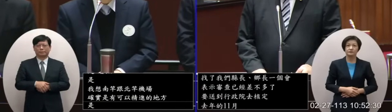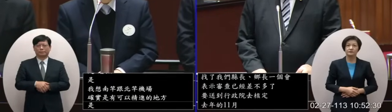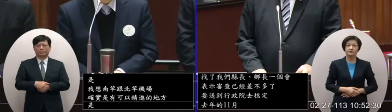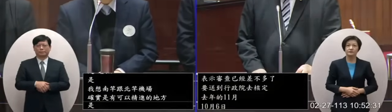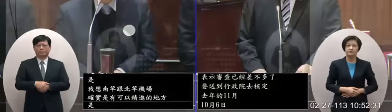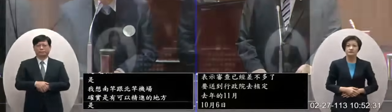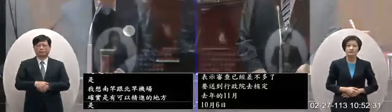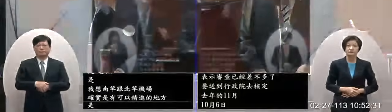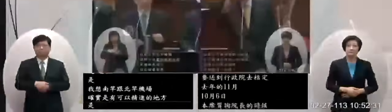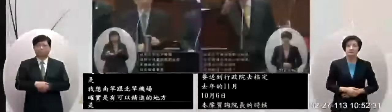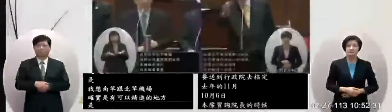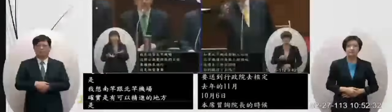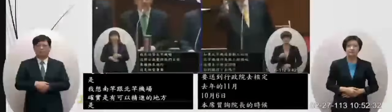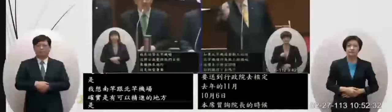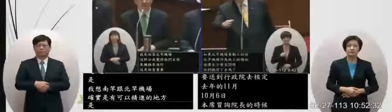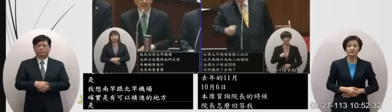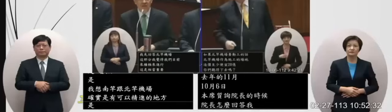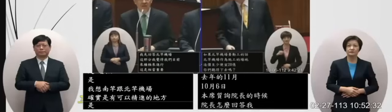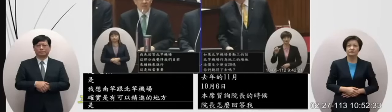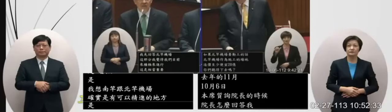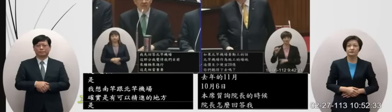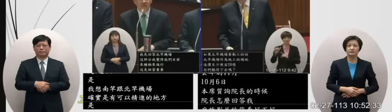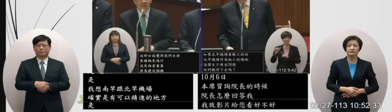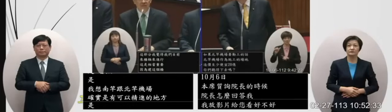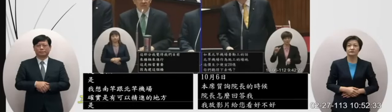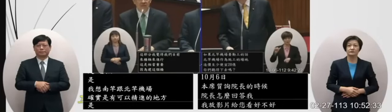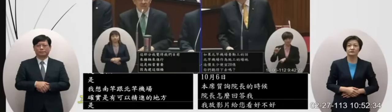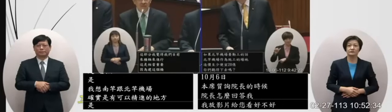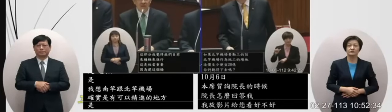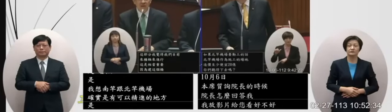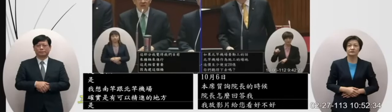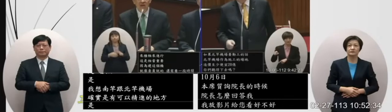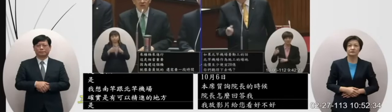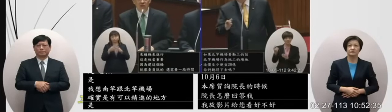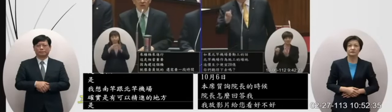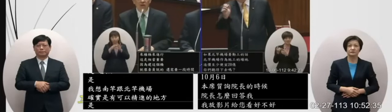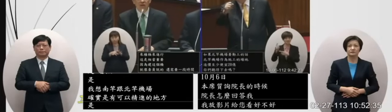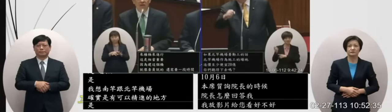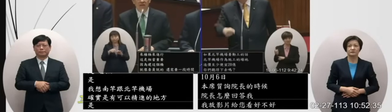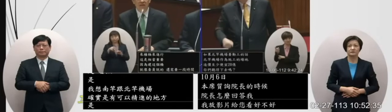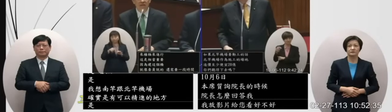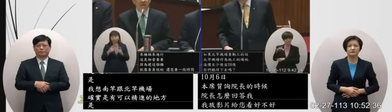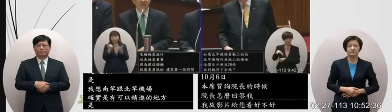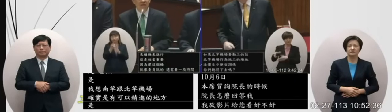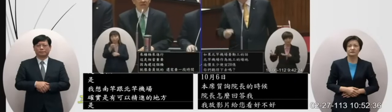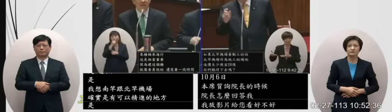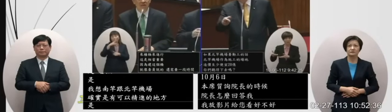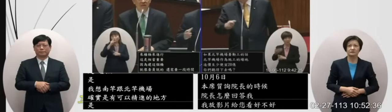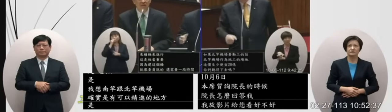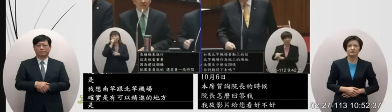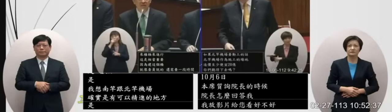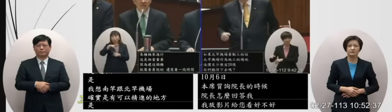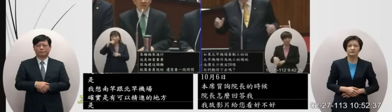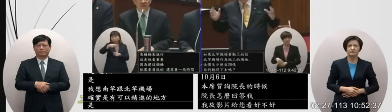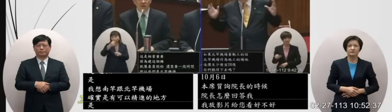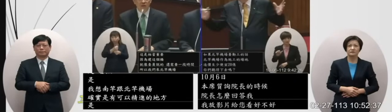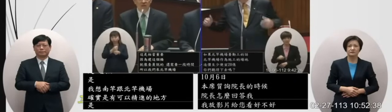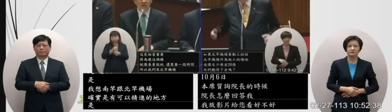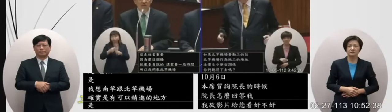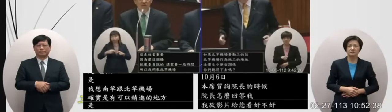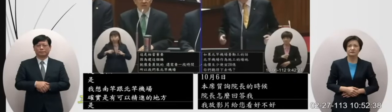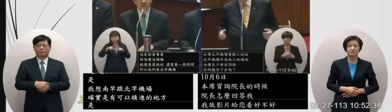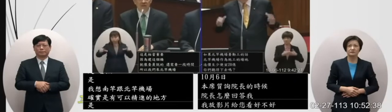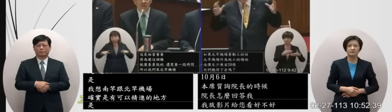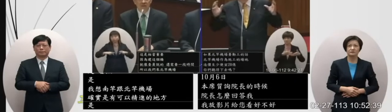我弟弟一家5口人命在北竿机场失事， 所以北竿机场是最优先。 你交通部、中华民